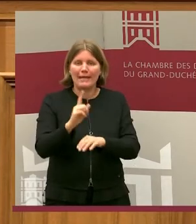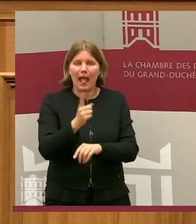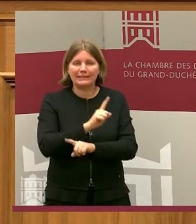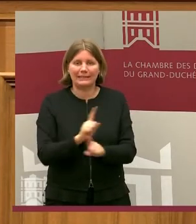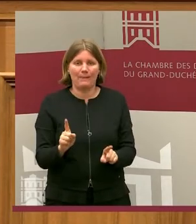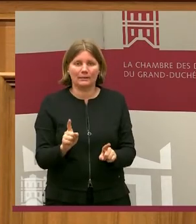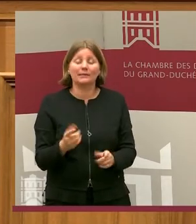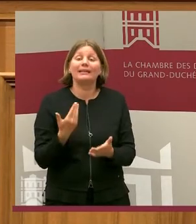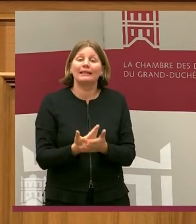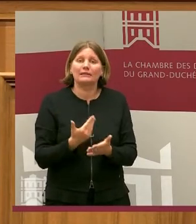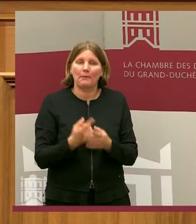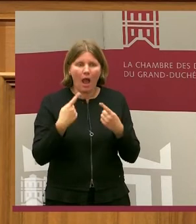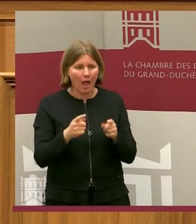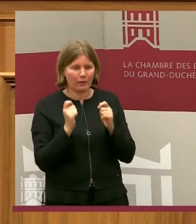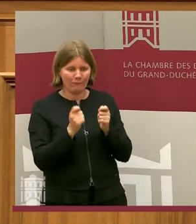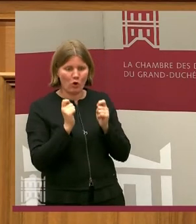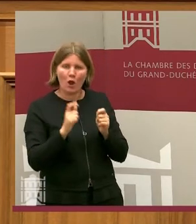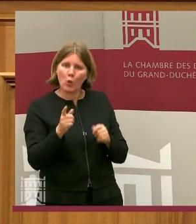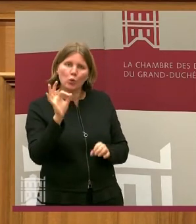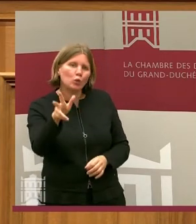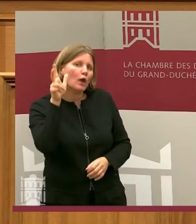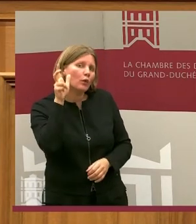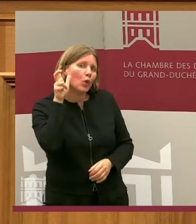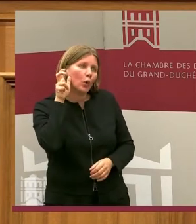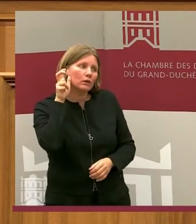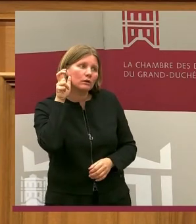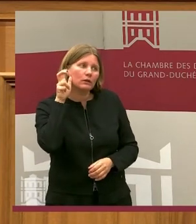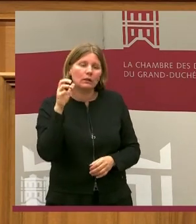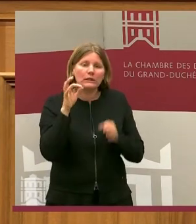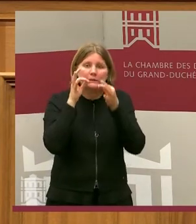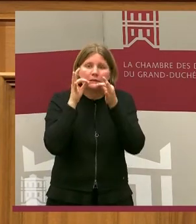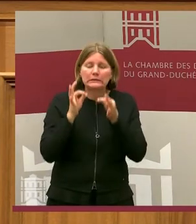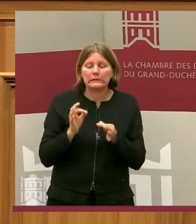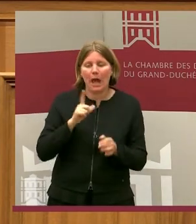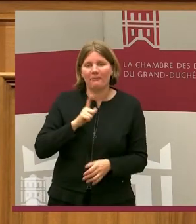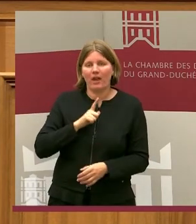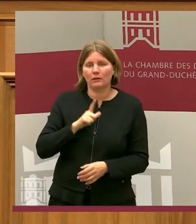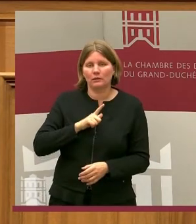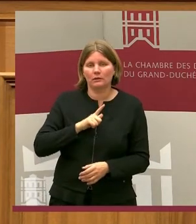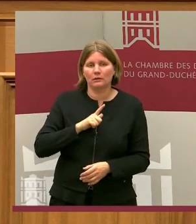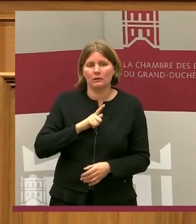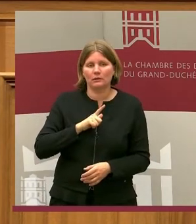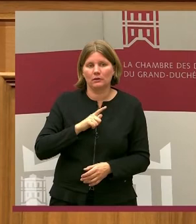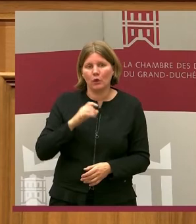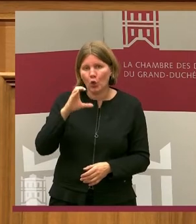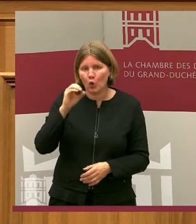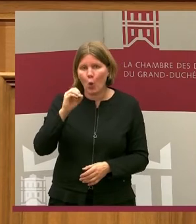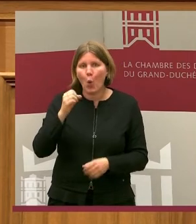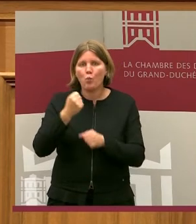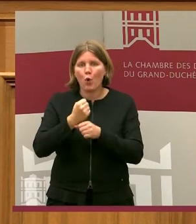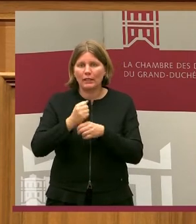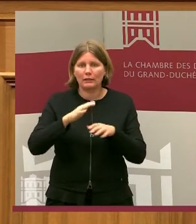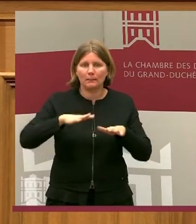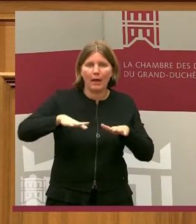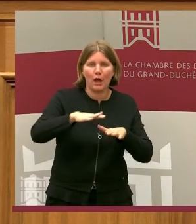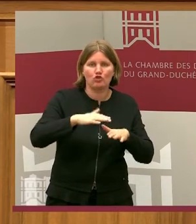einer Proposen hören sich auf den ersten Blick gut und werden wir die Teile noch auf. Mehr Coworking Space. Mehr Betten an den